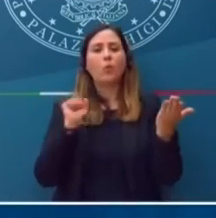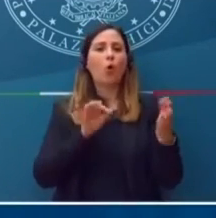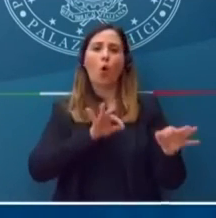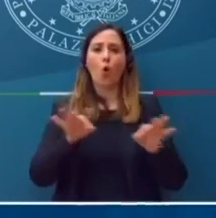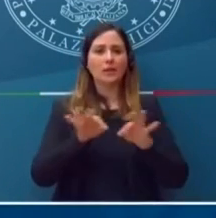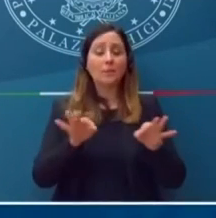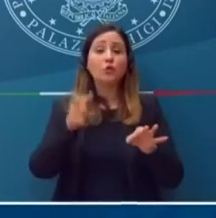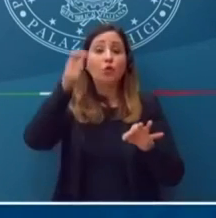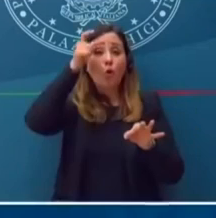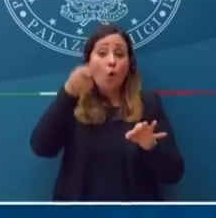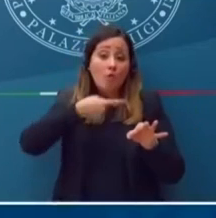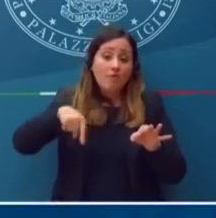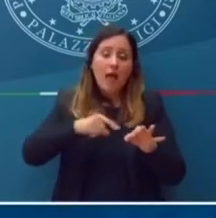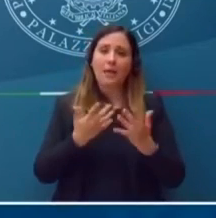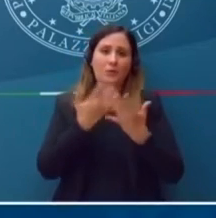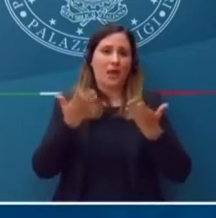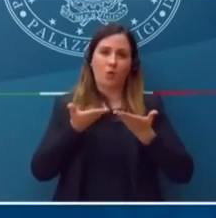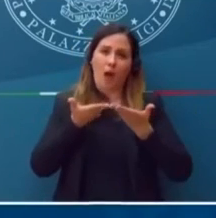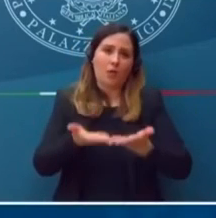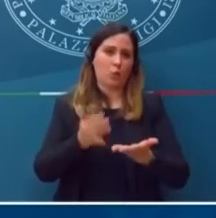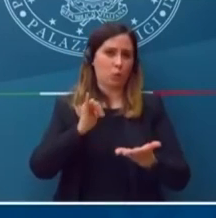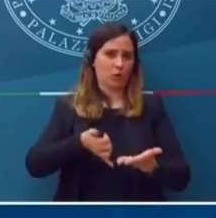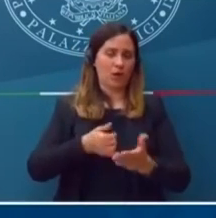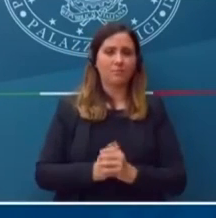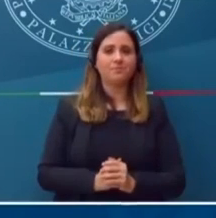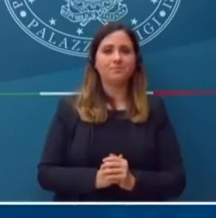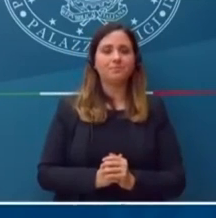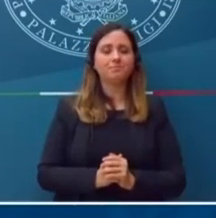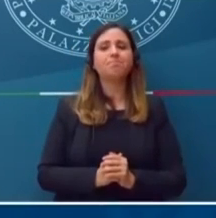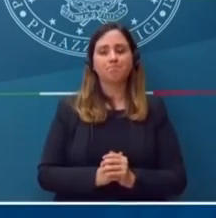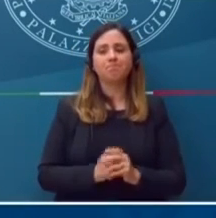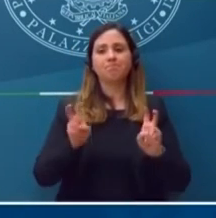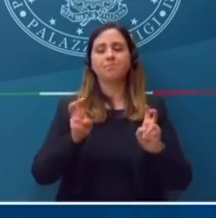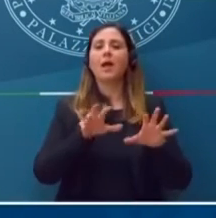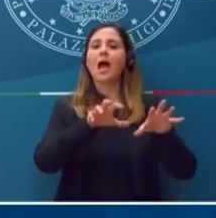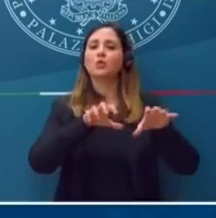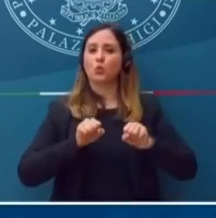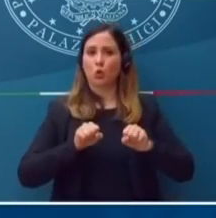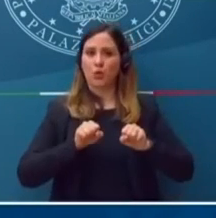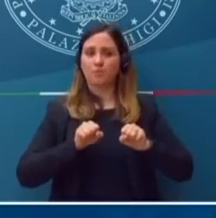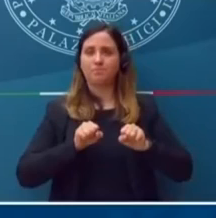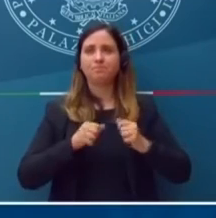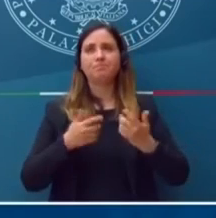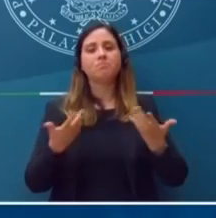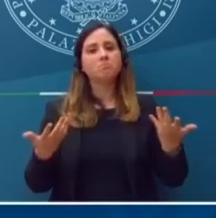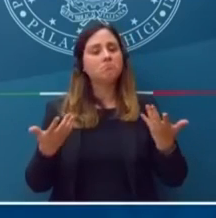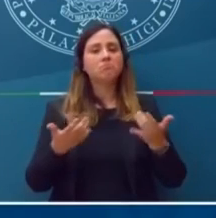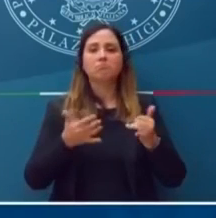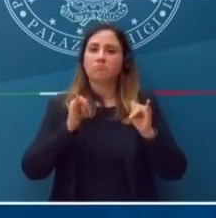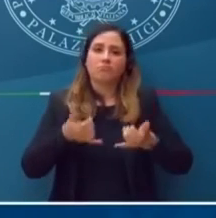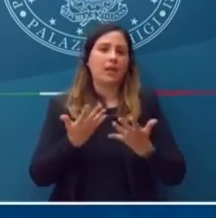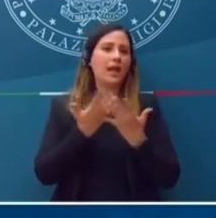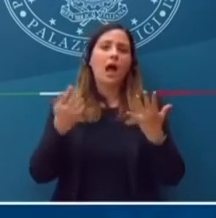solo aiutare in questo senso. Le assunzioni. È fuori discussione che il